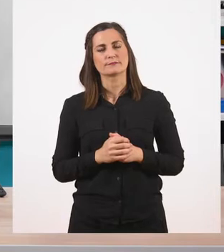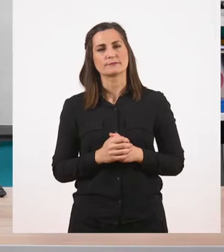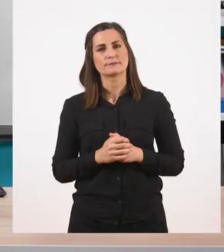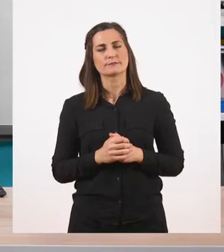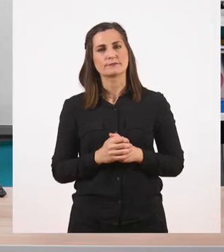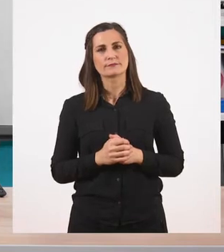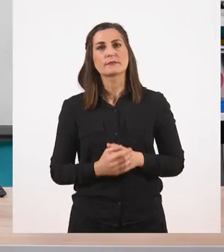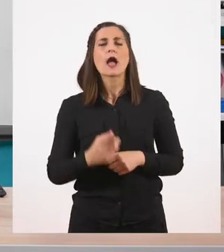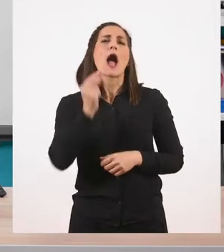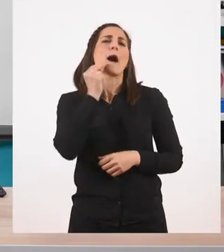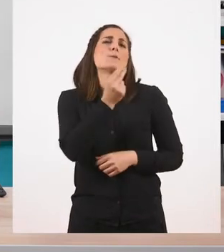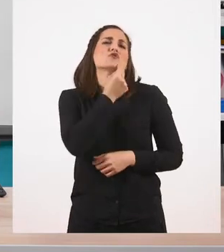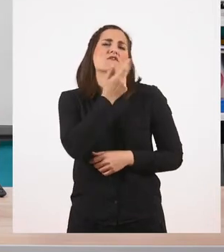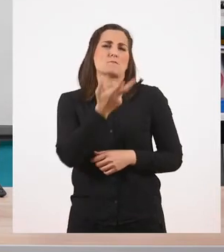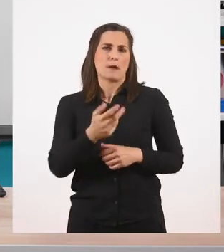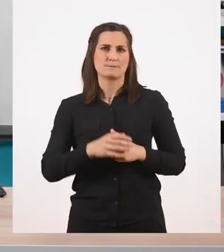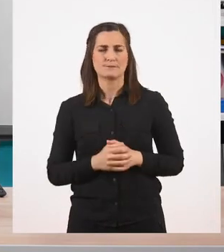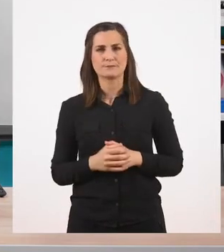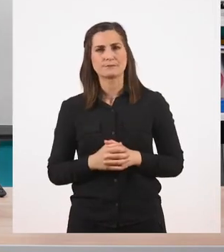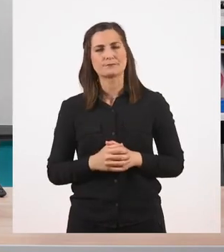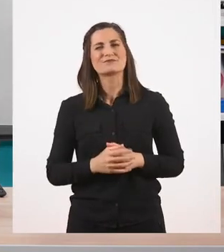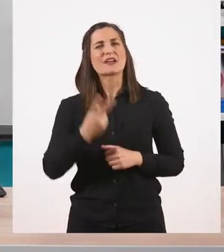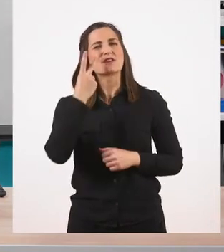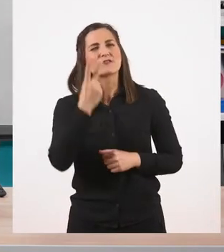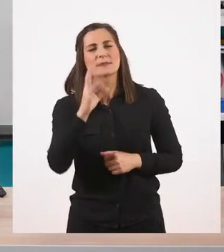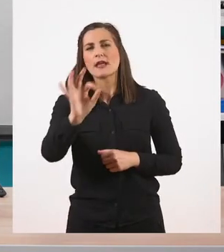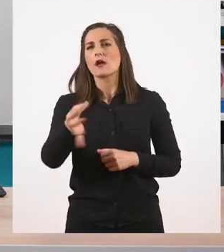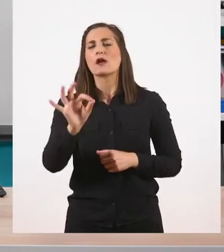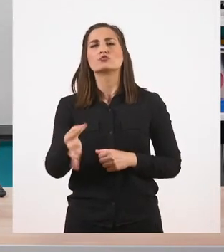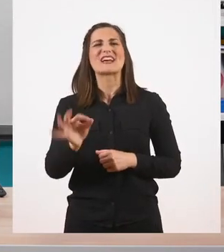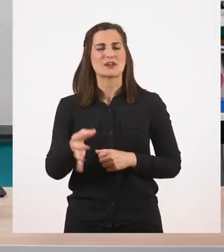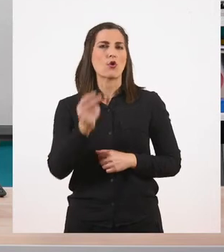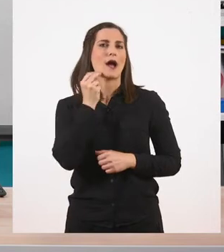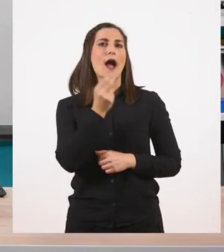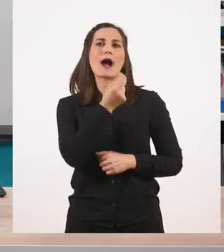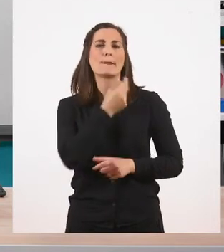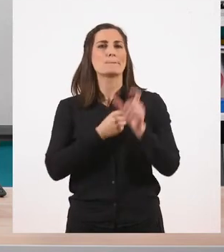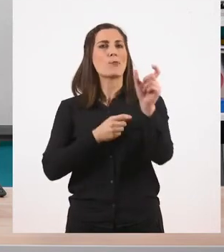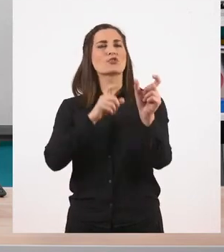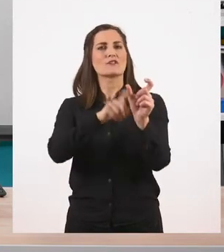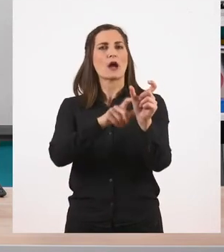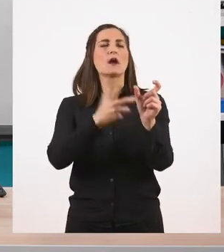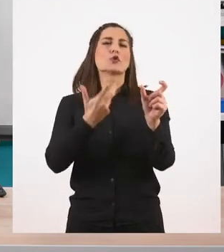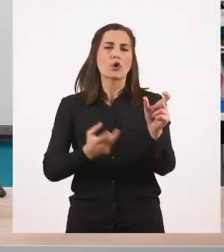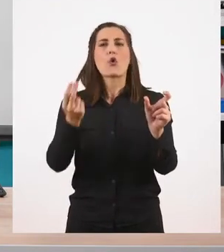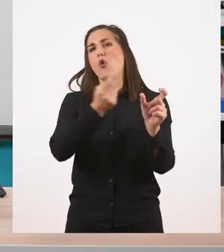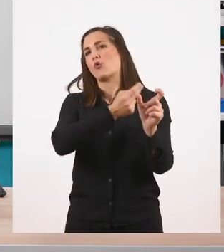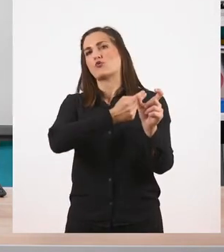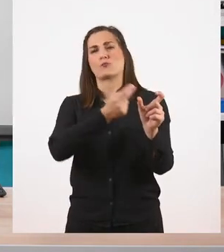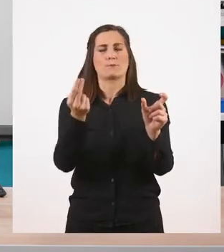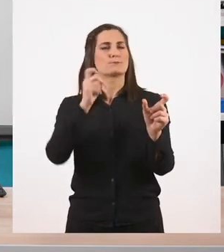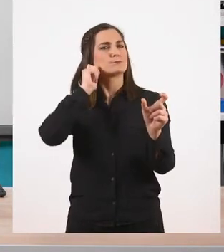Ένα απόγευμα. Βλέπουμε εδώ το ουσιαστικό απόγευμα. Είναι μία ονοματική φράση